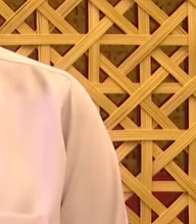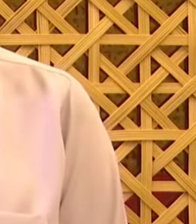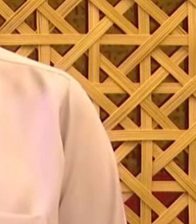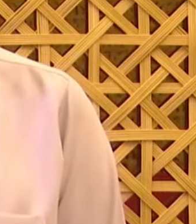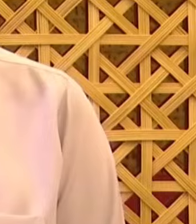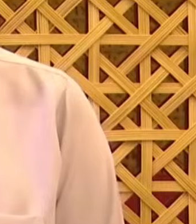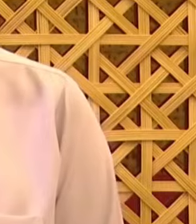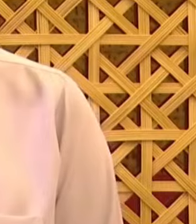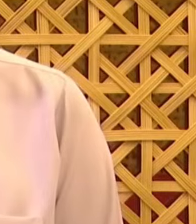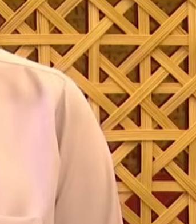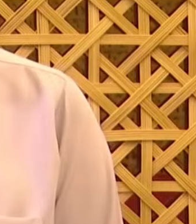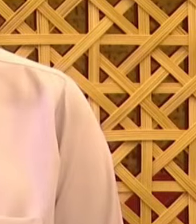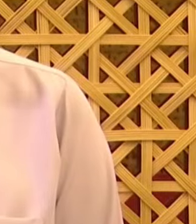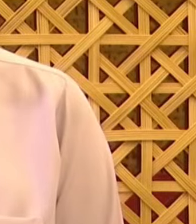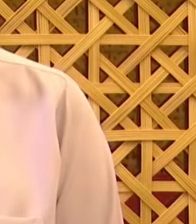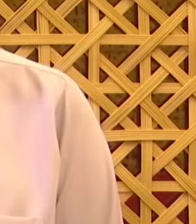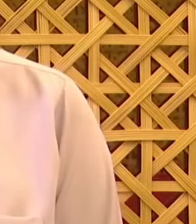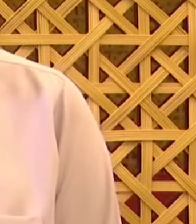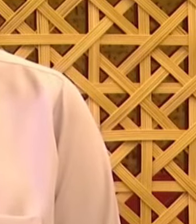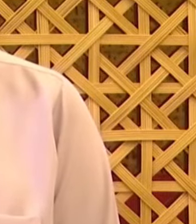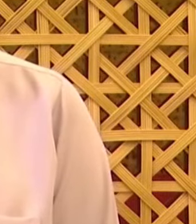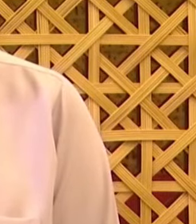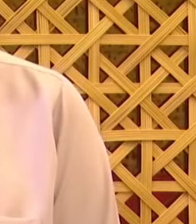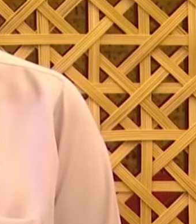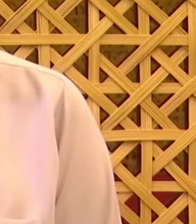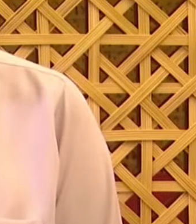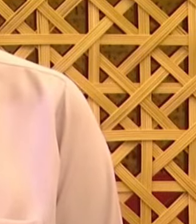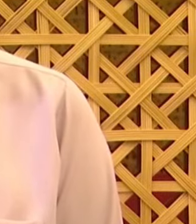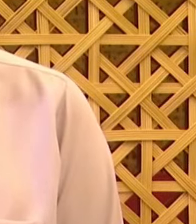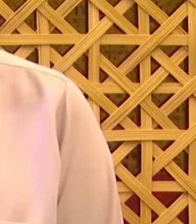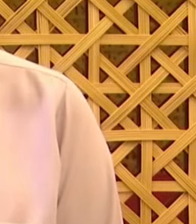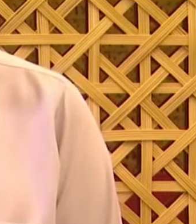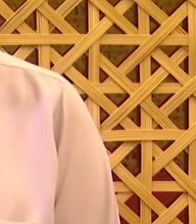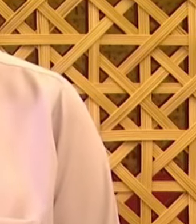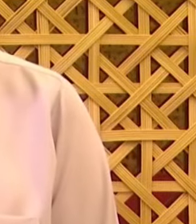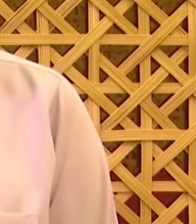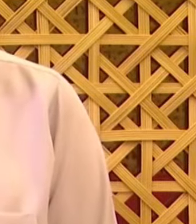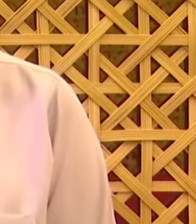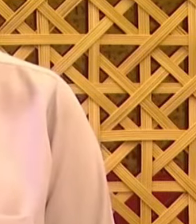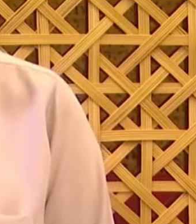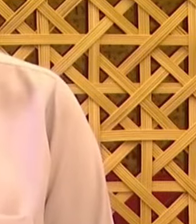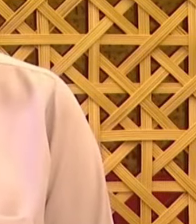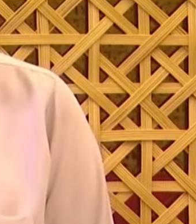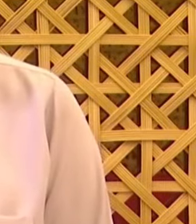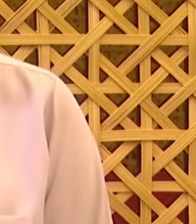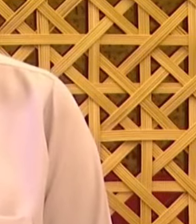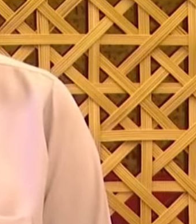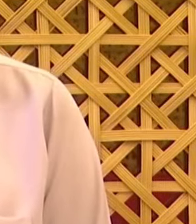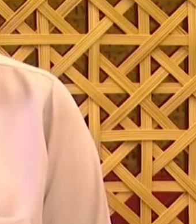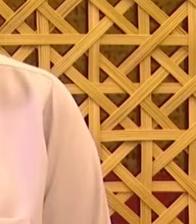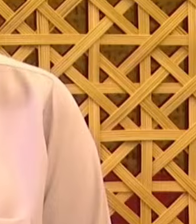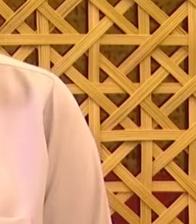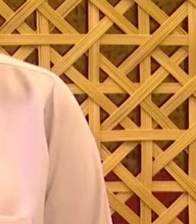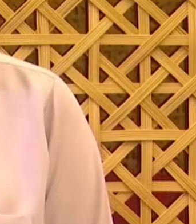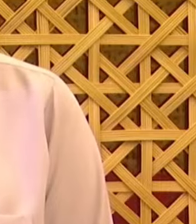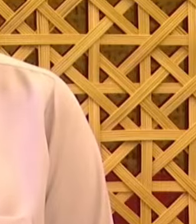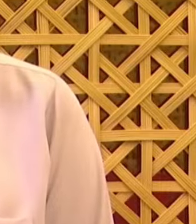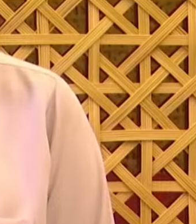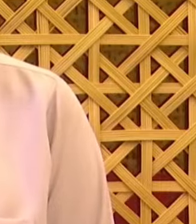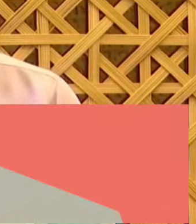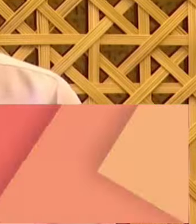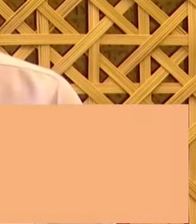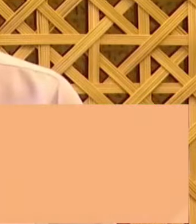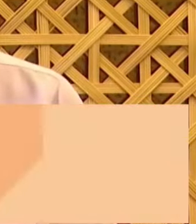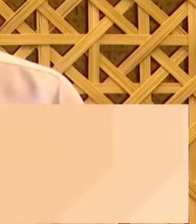diri dan amalkan pemanduan berhemah ketika musim perayaan ini. Saya Ahmad Zahid Hamidi dan